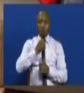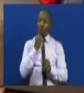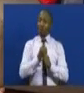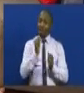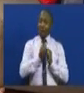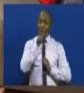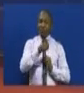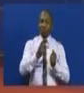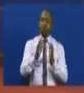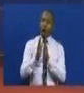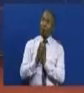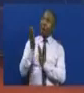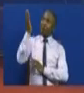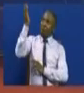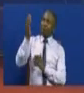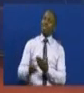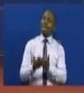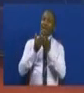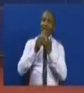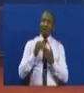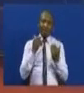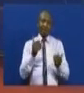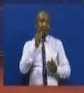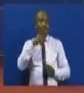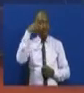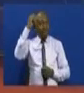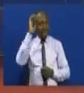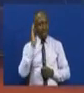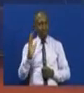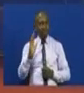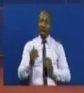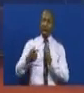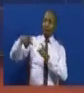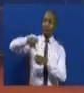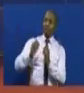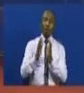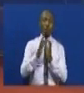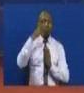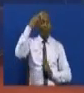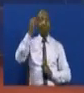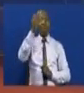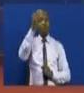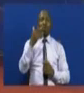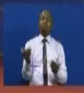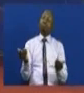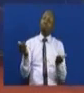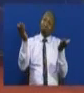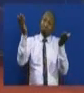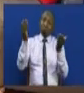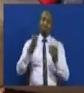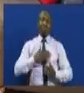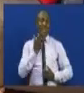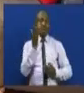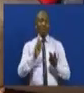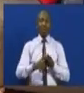pia unashukuru, unaomba Mungu, "Ee Mungu nisaidie." Kwa mtu anapoamini vile na akiongeza kwenye kuamini kwa Mwenyezi Mungu, hiyo inshallah. Tukiacha kitendawili,